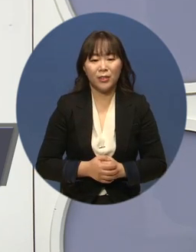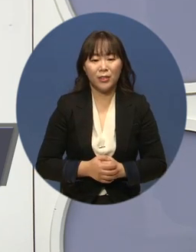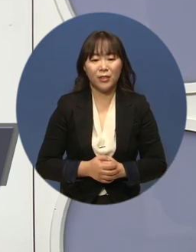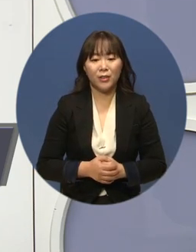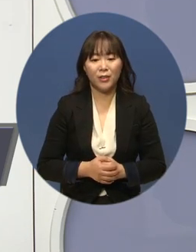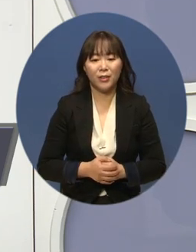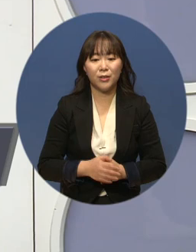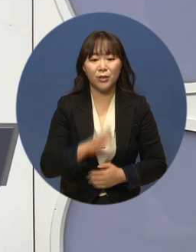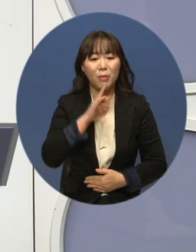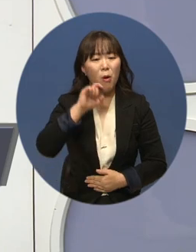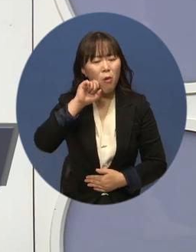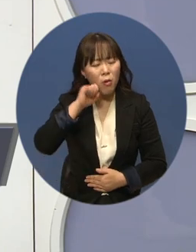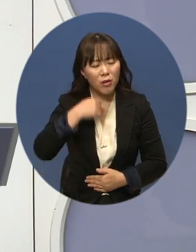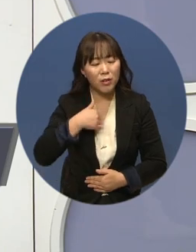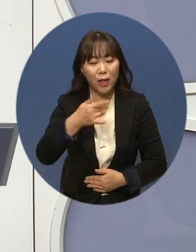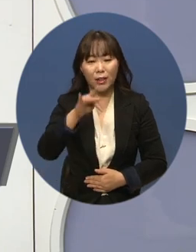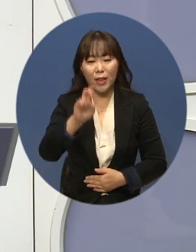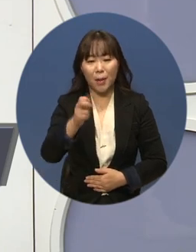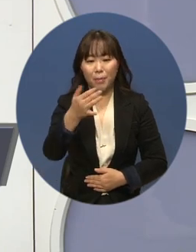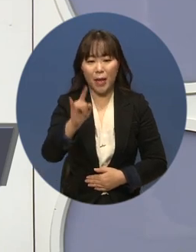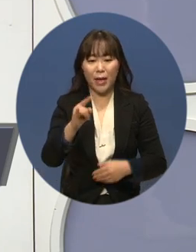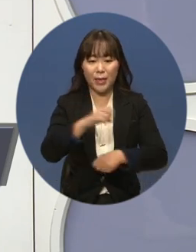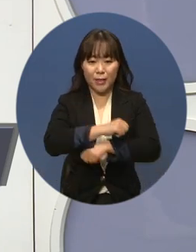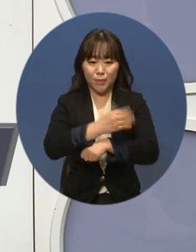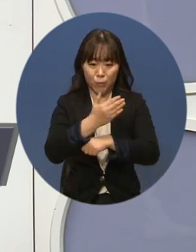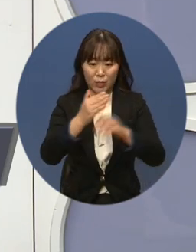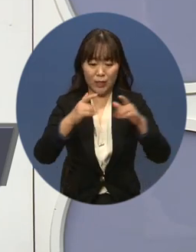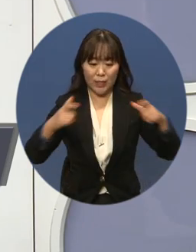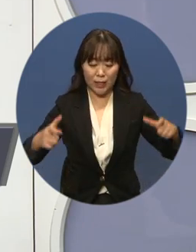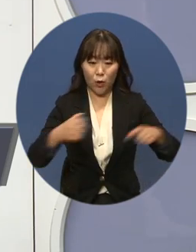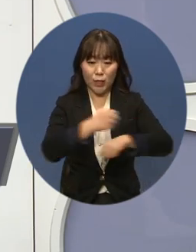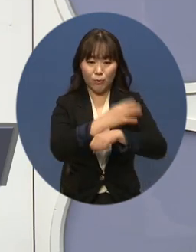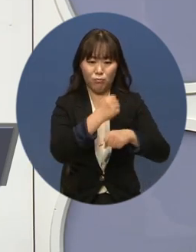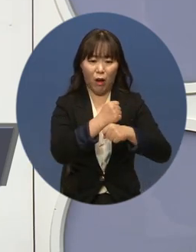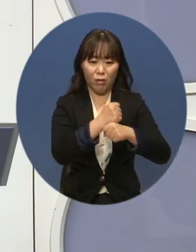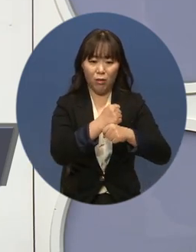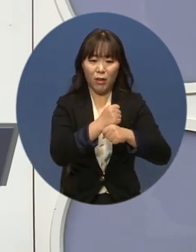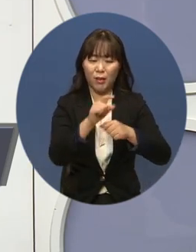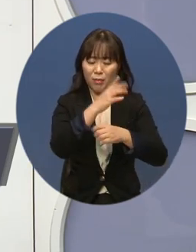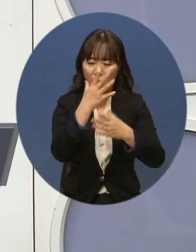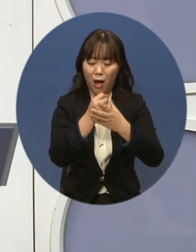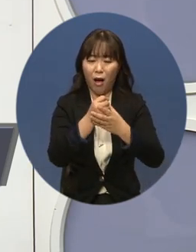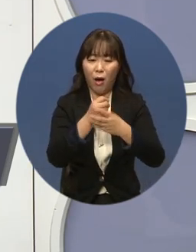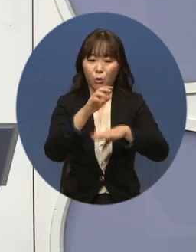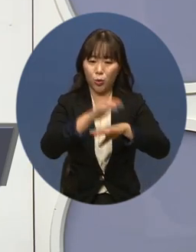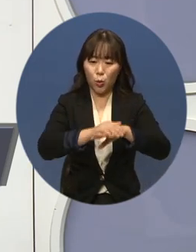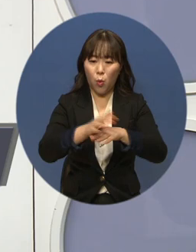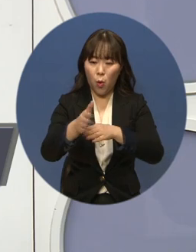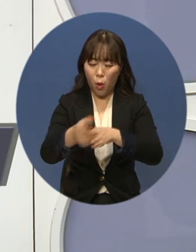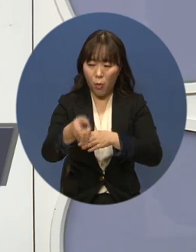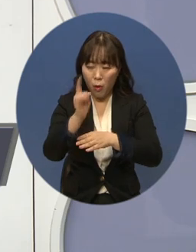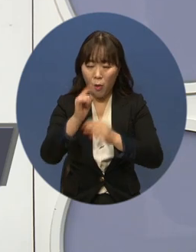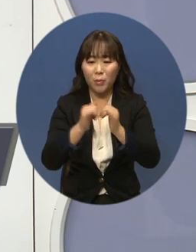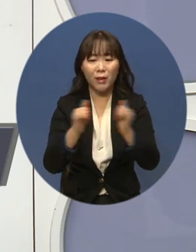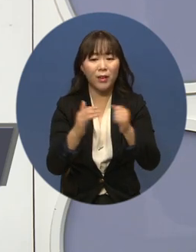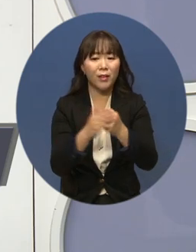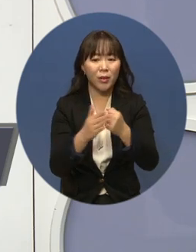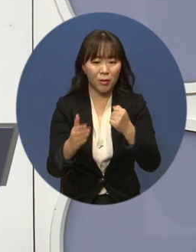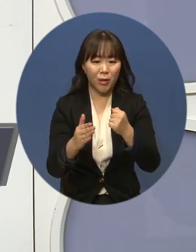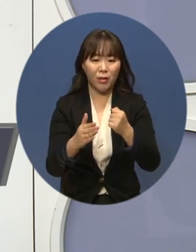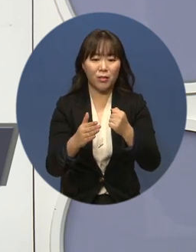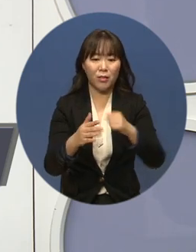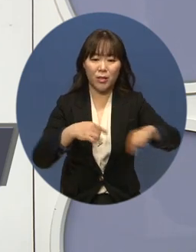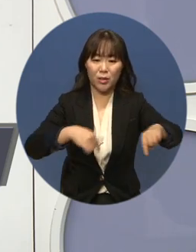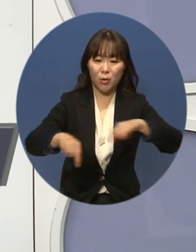어렵게 남해신문이라는 지역신문을 만들었는데 남해군 대다수 이제 농어민들이지 않습니까? 그래서 농어민들의 좀